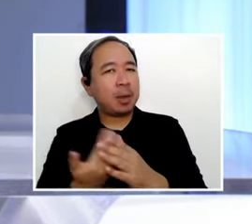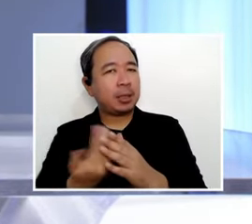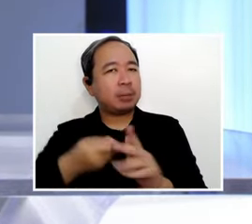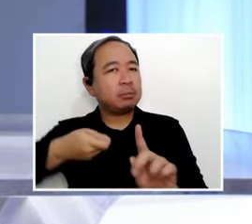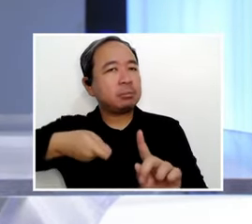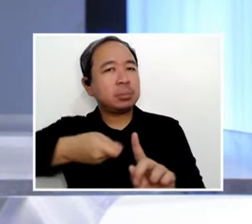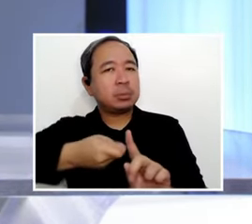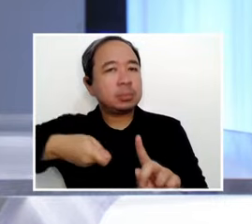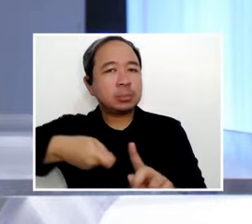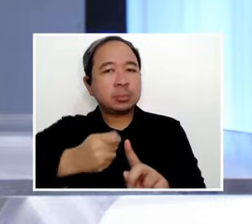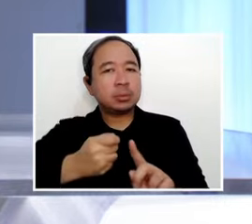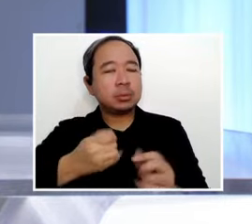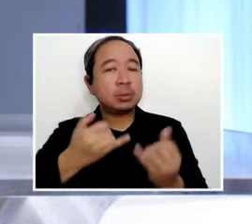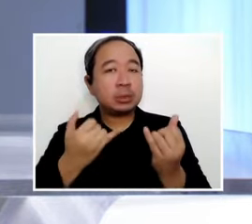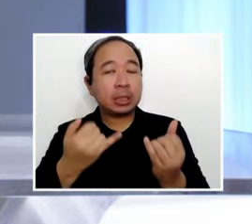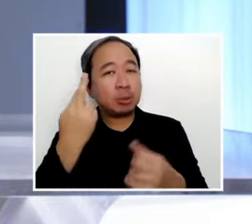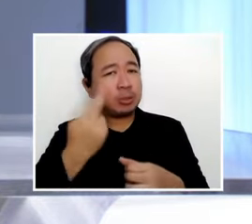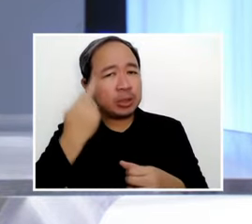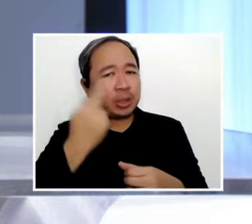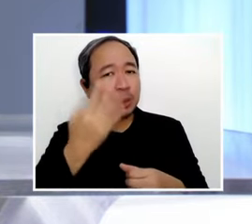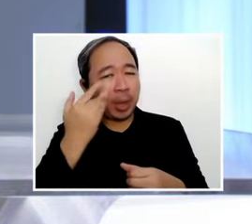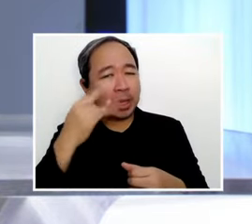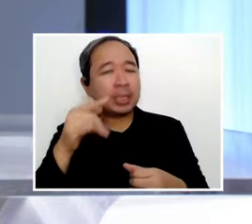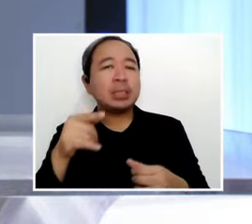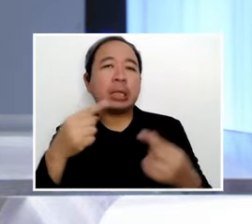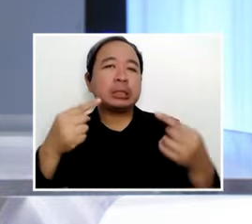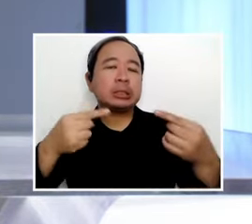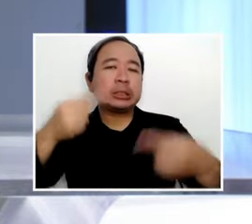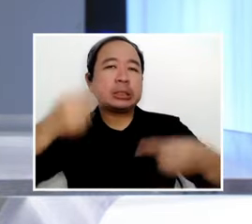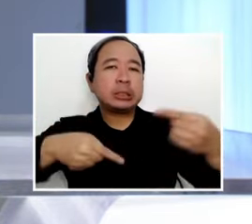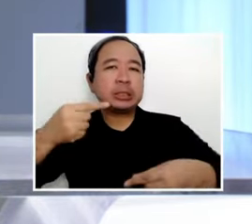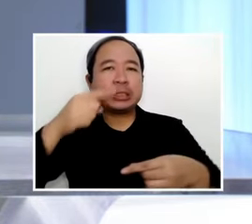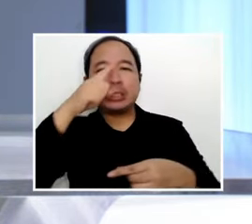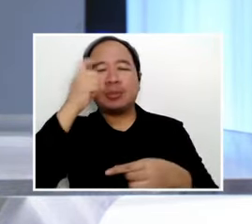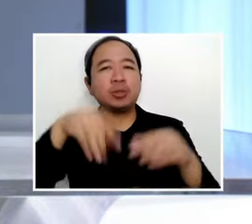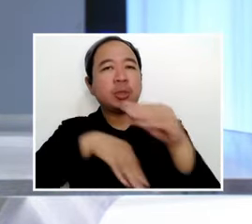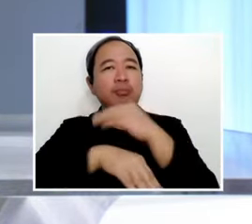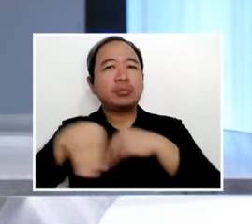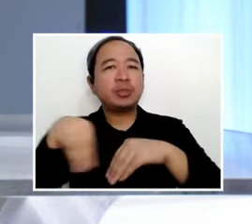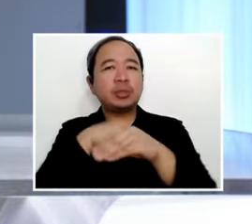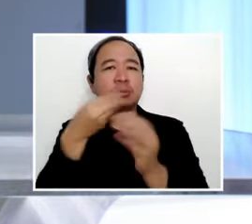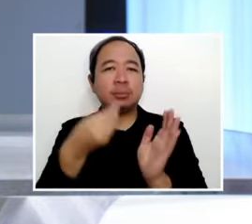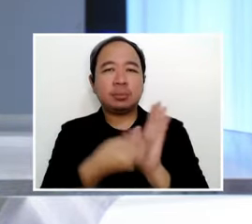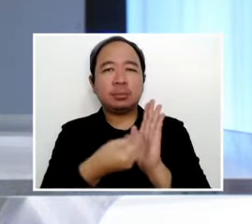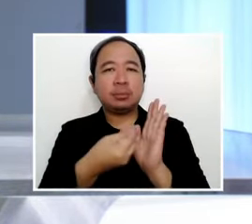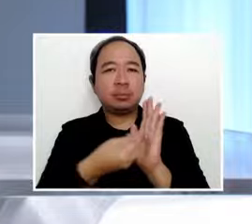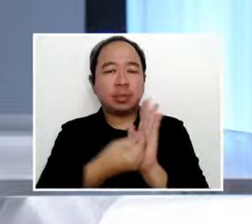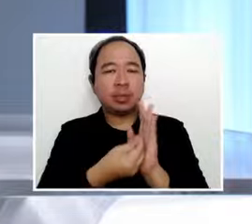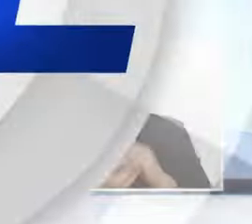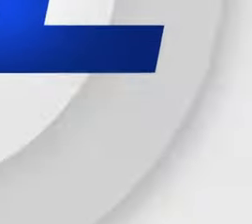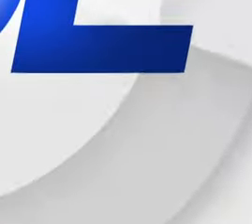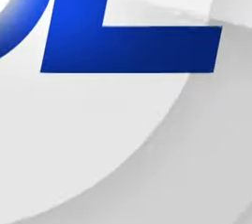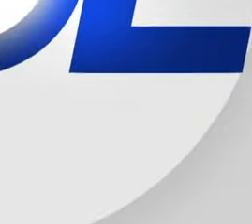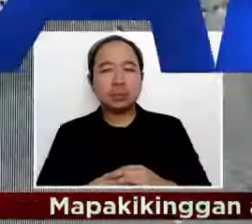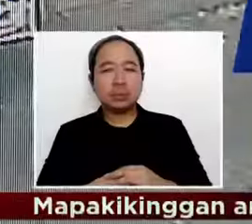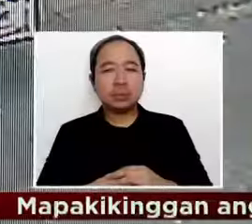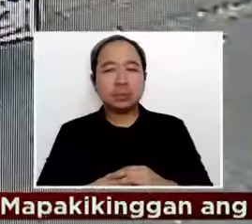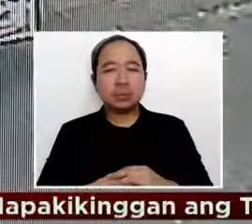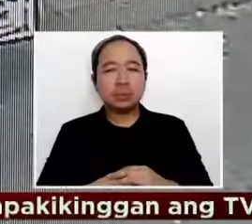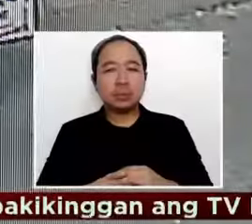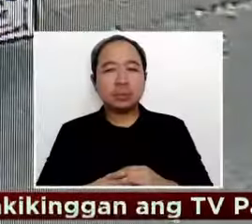kinuturong ugat ng pananaksak, awayan sa sukli. Nagpapatrol, Karen de Guzman.